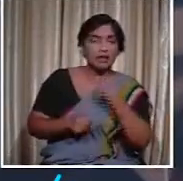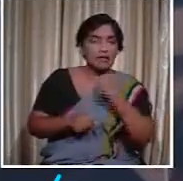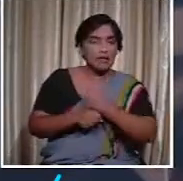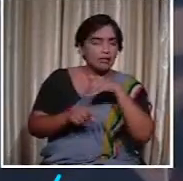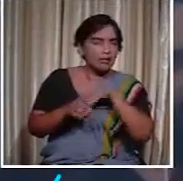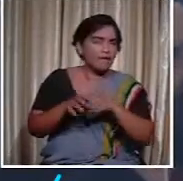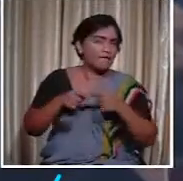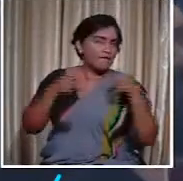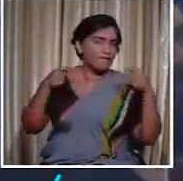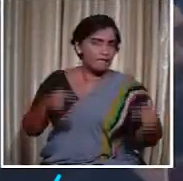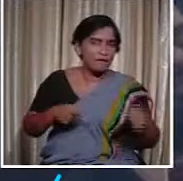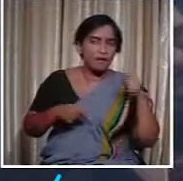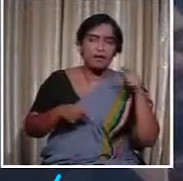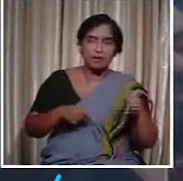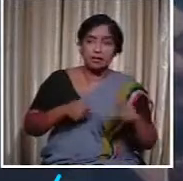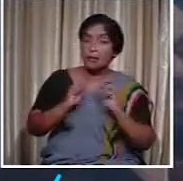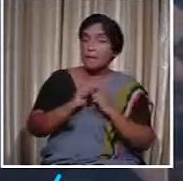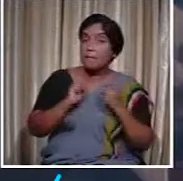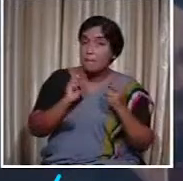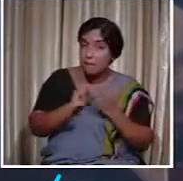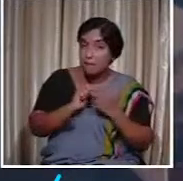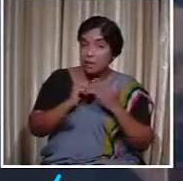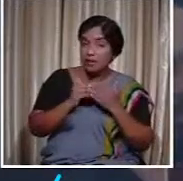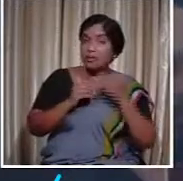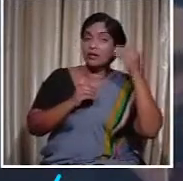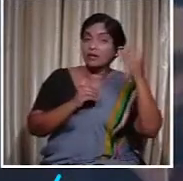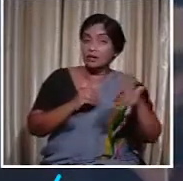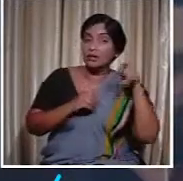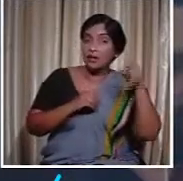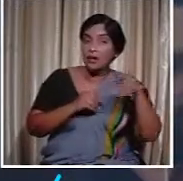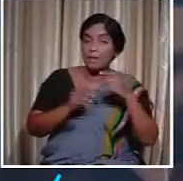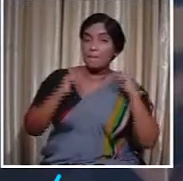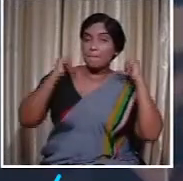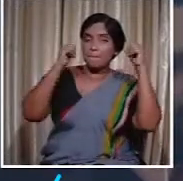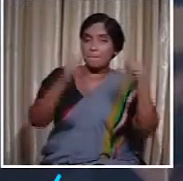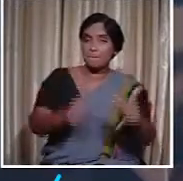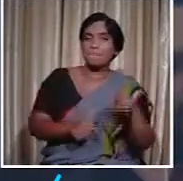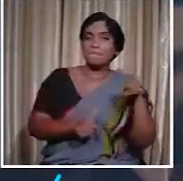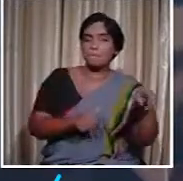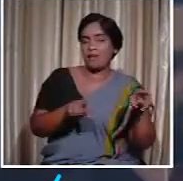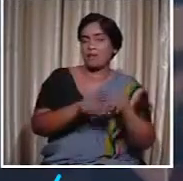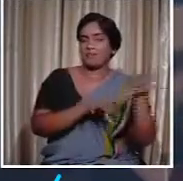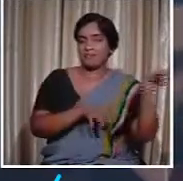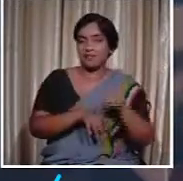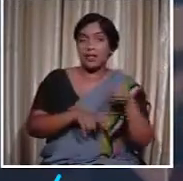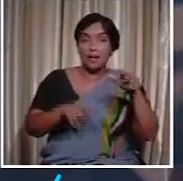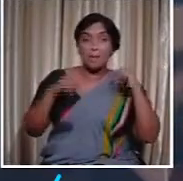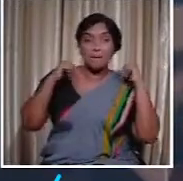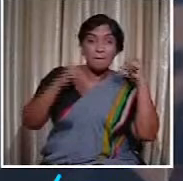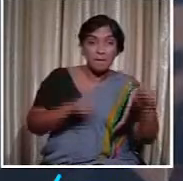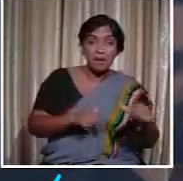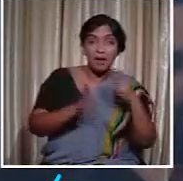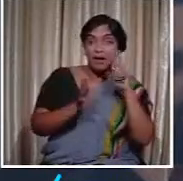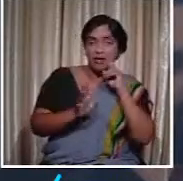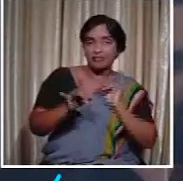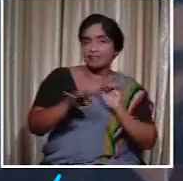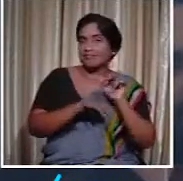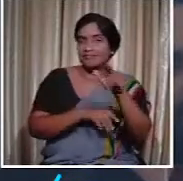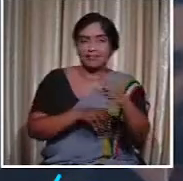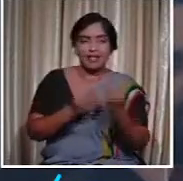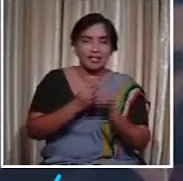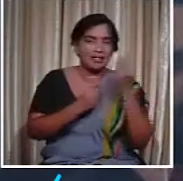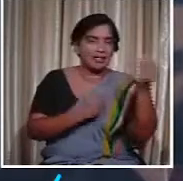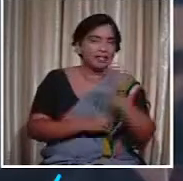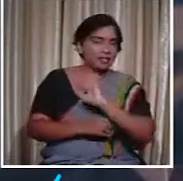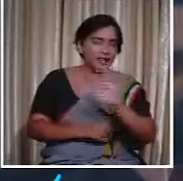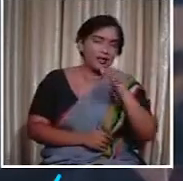ආණ්ඩුවට විරුද්ධව මතුවලා තියෙන අර්බුදයෙන් ඈතර වෙන්න එතුමාව පාලමක් කරගෙන මිනා මිසක එතුමට ඒ පාලම තරණය කරන්න මේ අය ඉඩ දෙන්නේ නැහැ